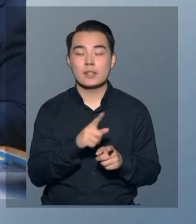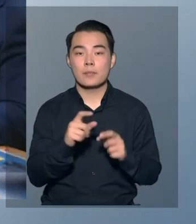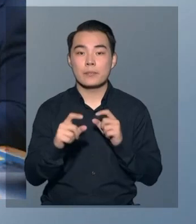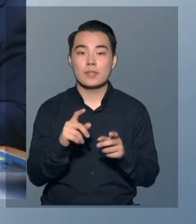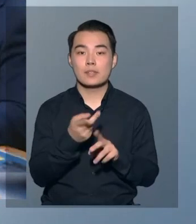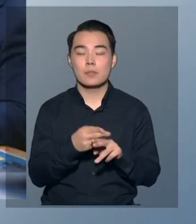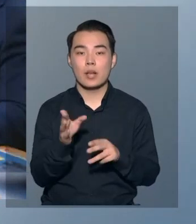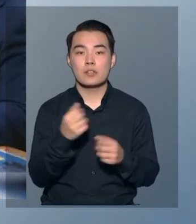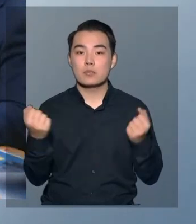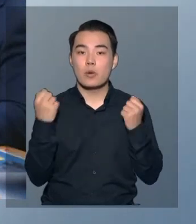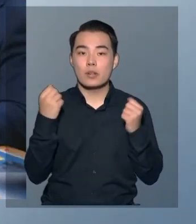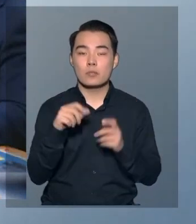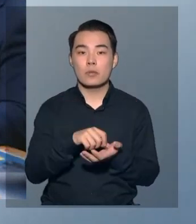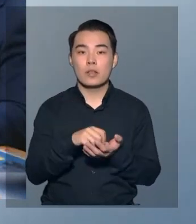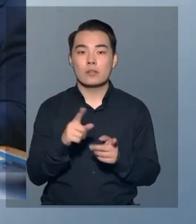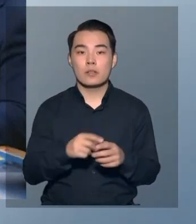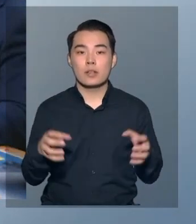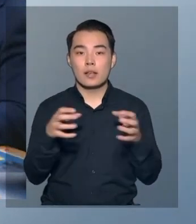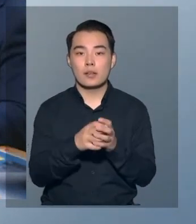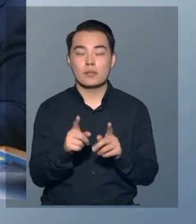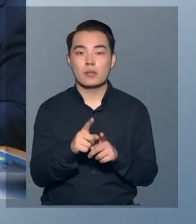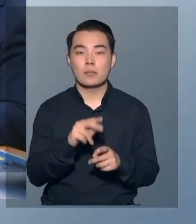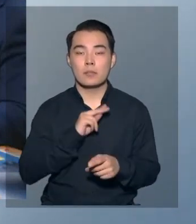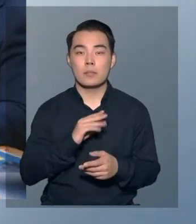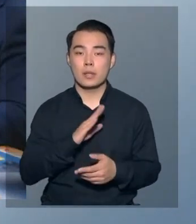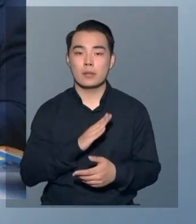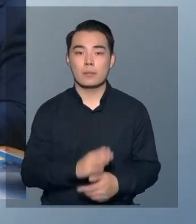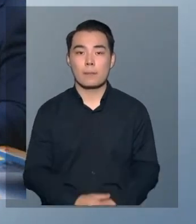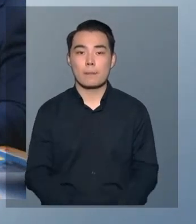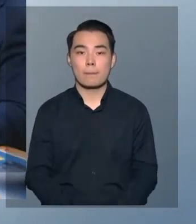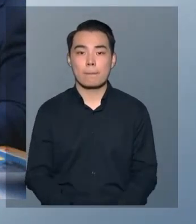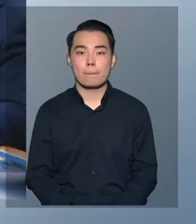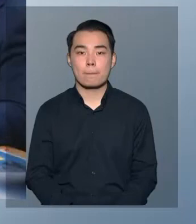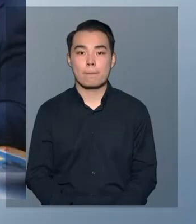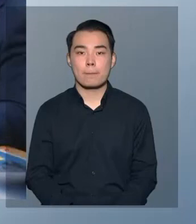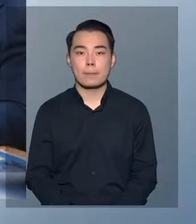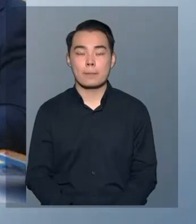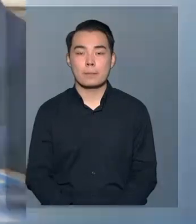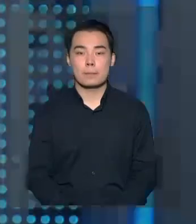спорт түрлерінің федерациялары қауымдастығы аясында біріктірілген.